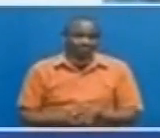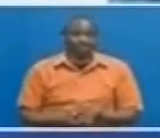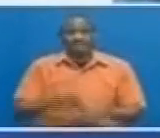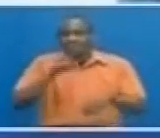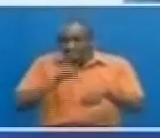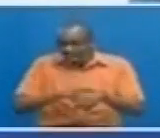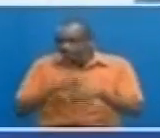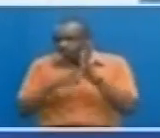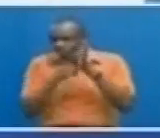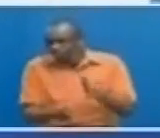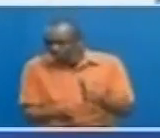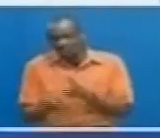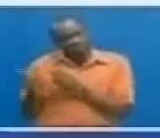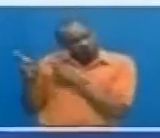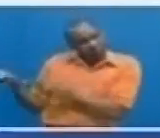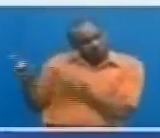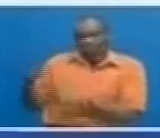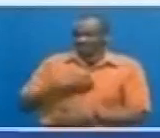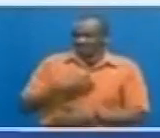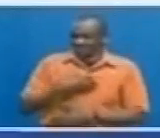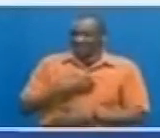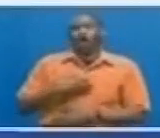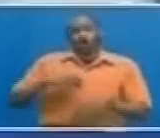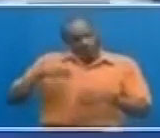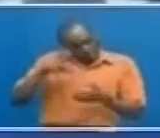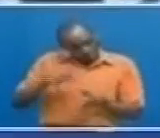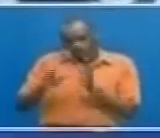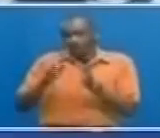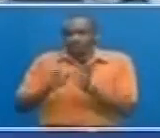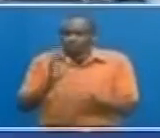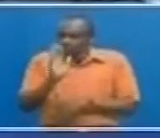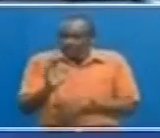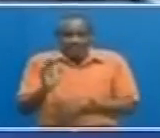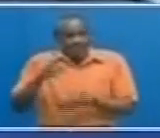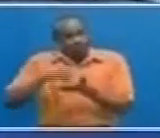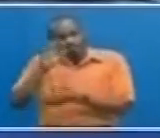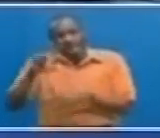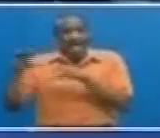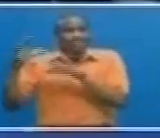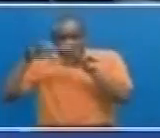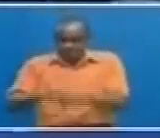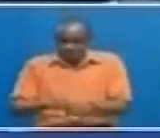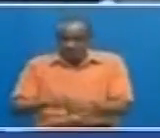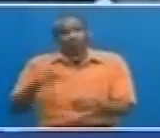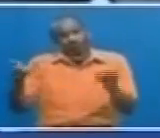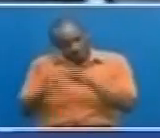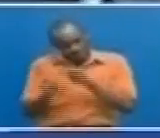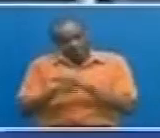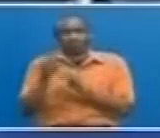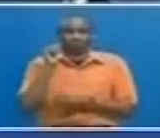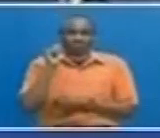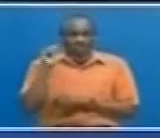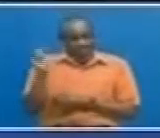Wakati ilibainika kuwa Grace Kaindi amestaafu na nafasi yake kuchukuliwa na Joel Mboya kukaimisha wadhifa wa naibu mkuu wa